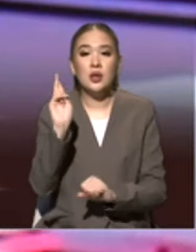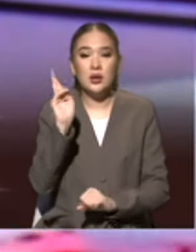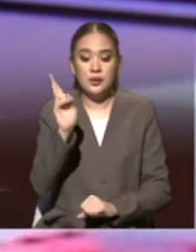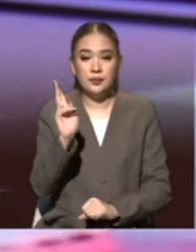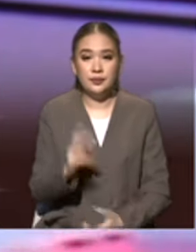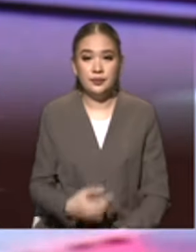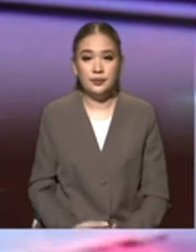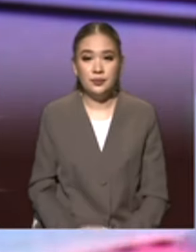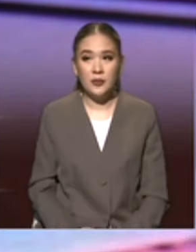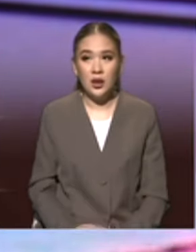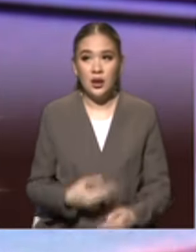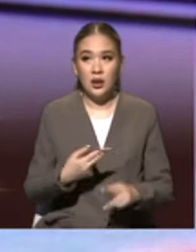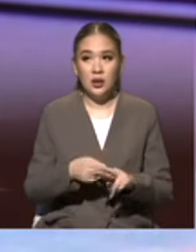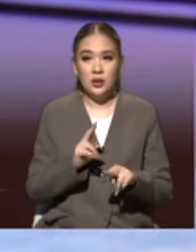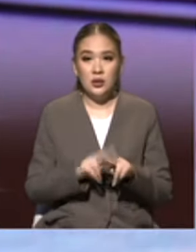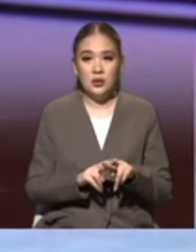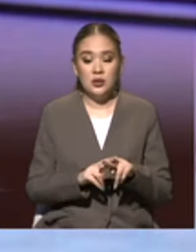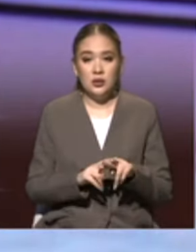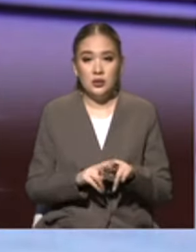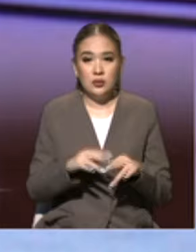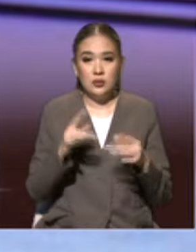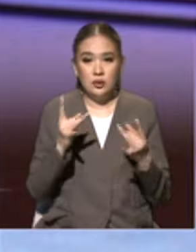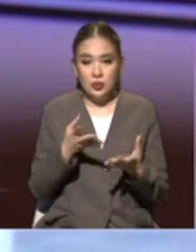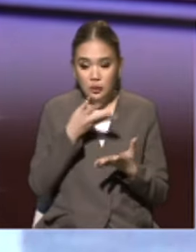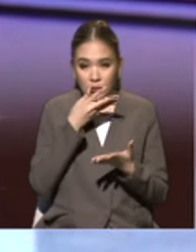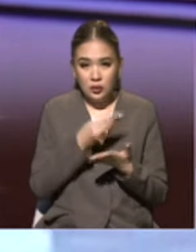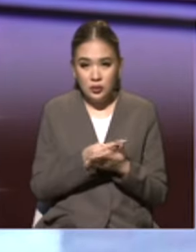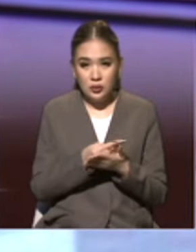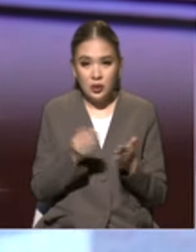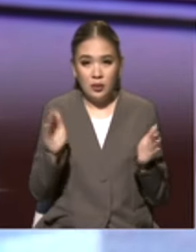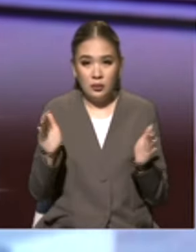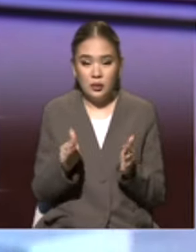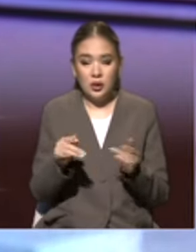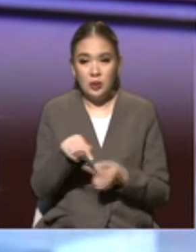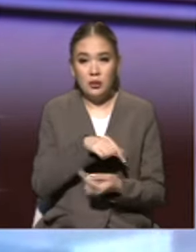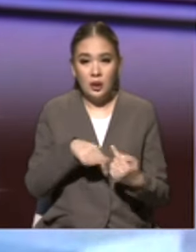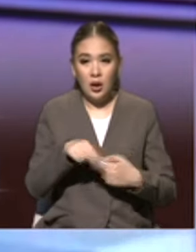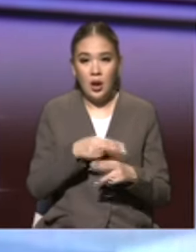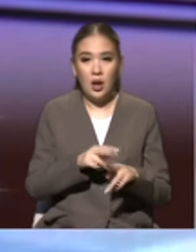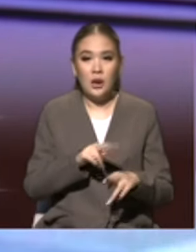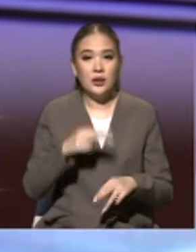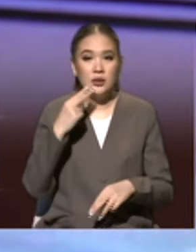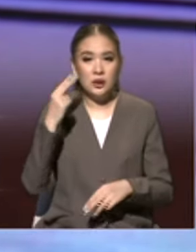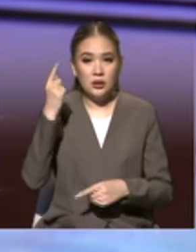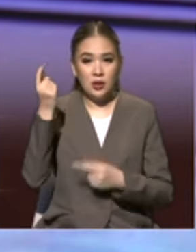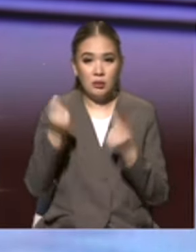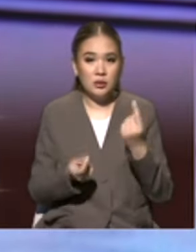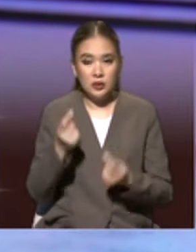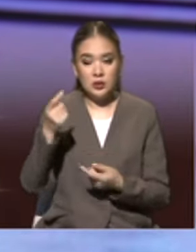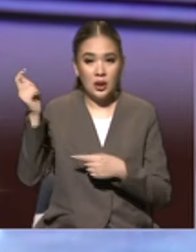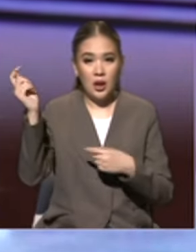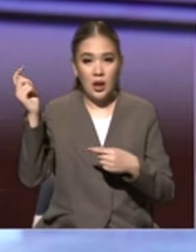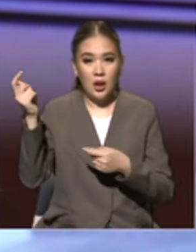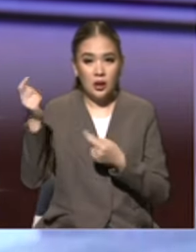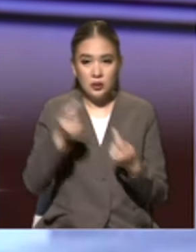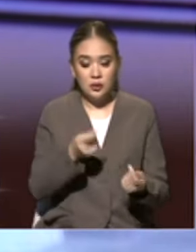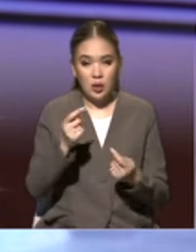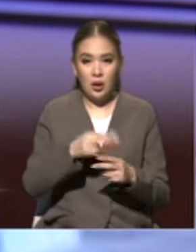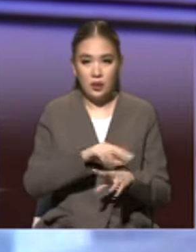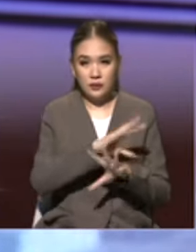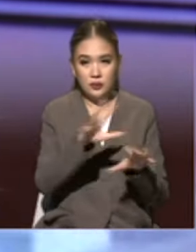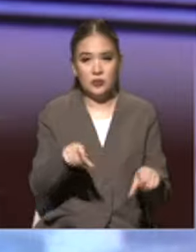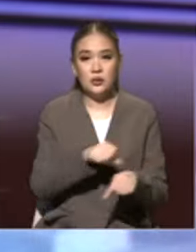мысалы қарапайым ғана крыша жасайтын өндірісі бар? Ал енді ана жақтан Қытайдан апарзан болып келіп жатыр, өндірісі тұрады. Ал енді сол